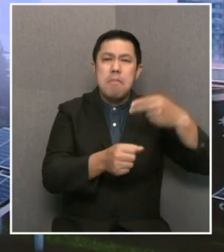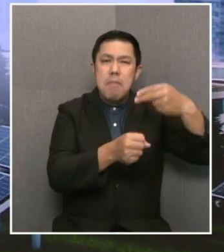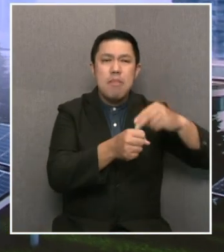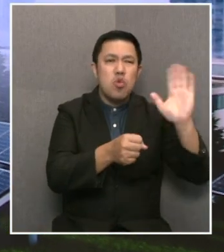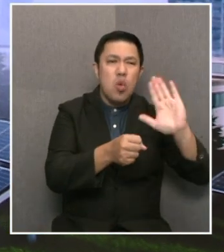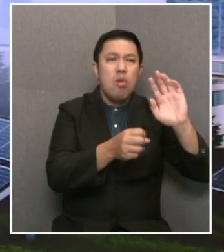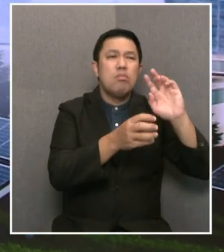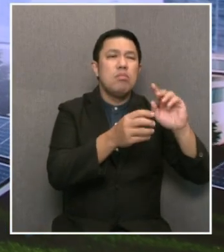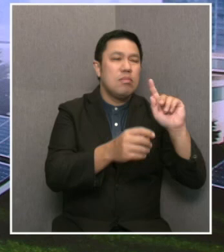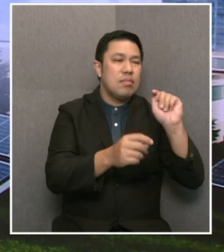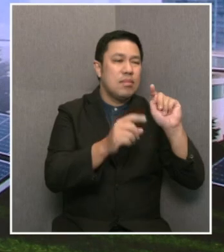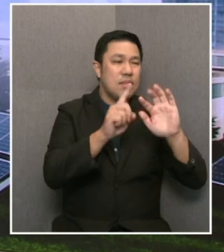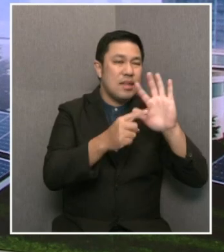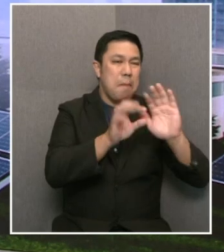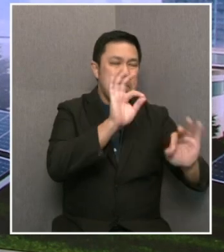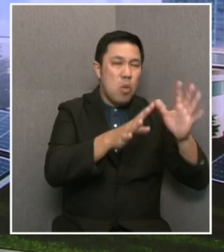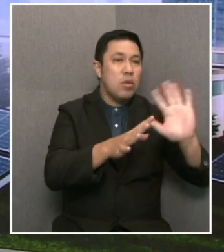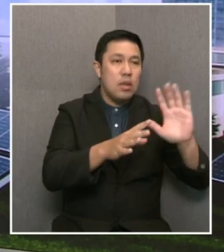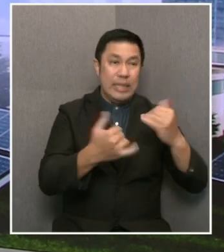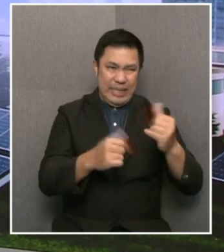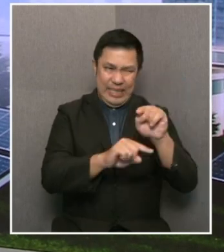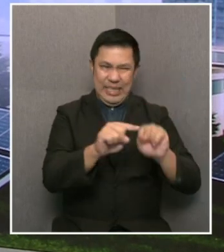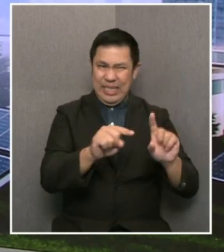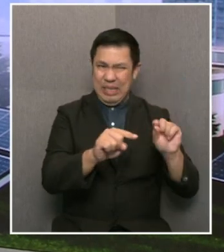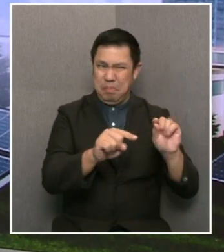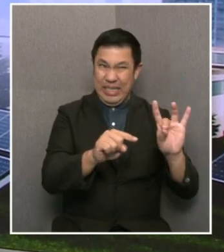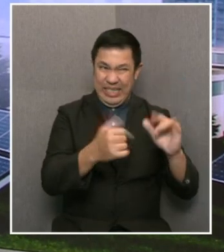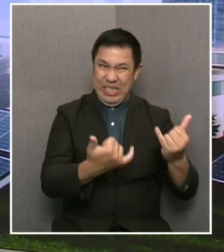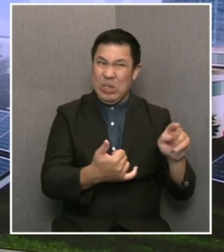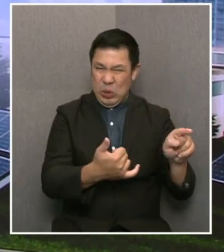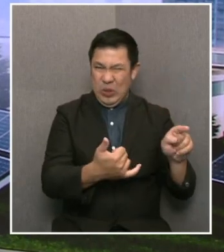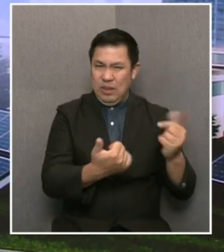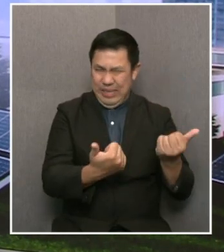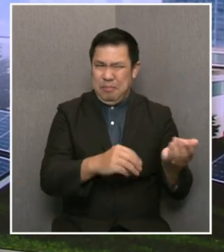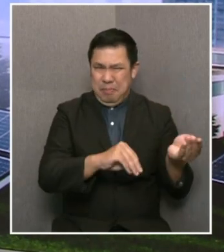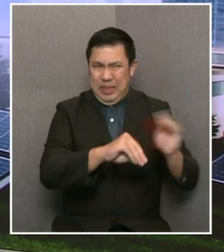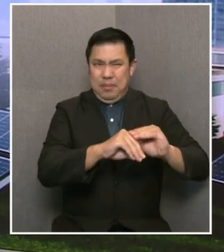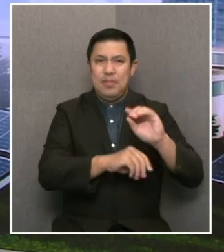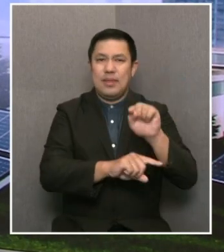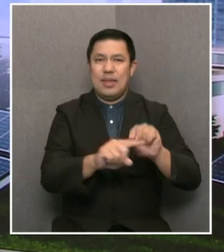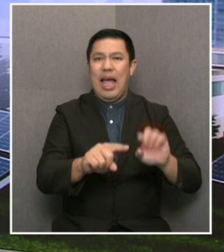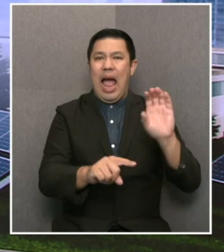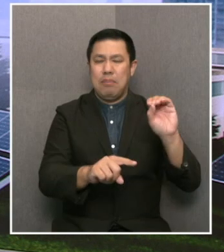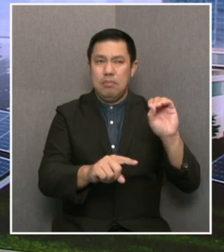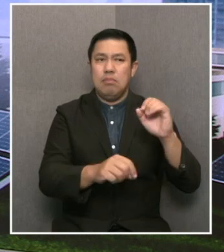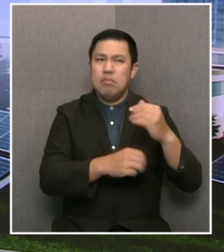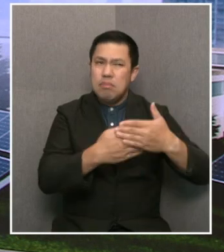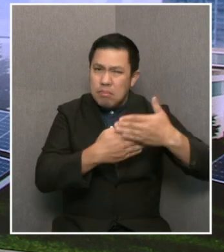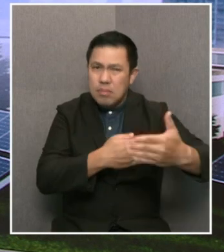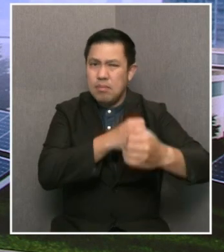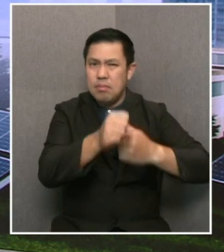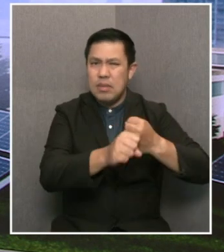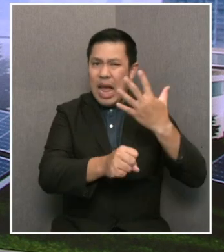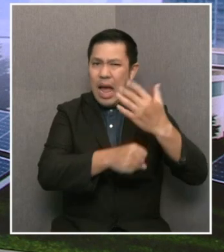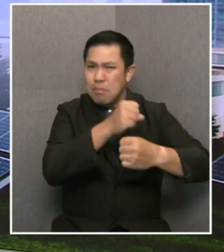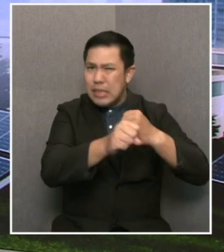ราวๆ128ค่ะอยากจะเพิ่มให้ได้เป็น150นะคะภายในอีก5ปีข้างหน้าหรือว่า7ปีข้างหน้าที่จะถึงนี้นะคะท่านนาย